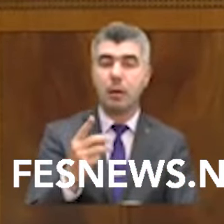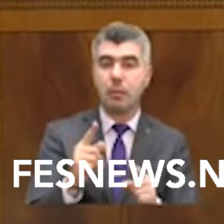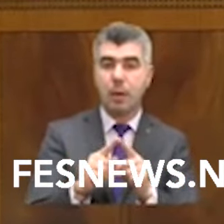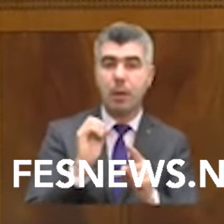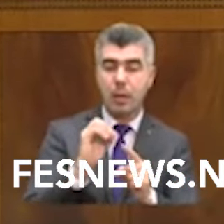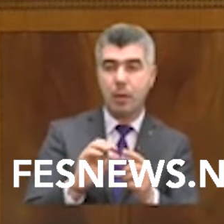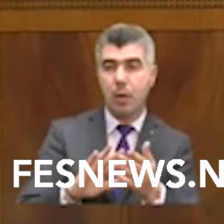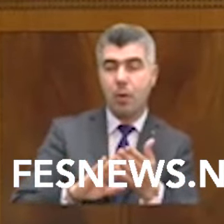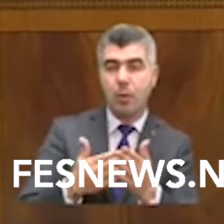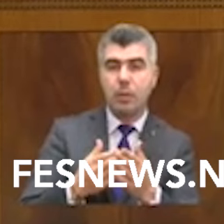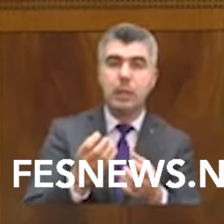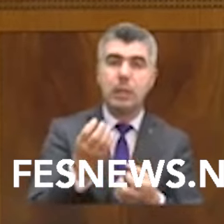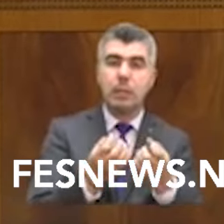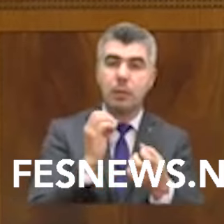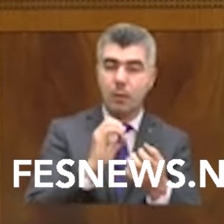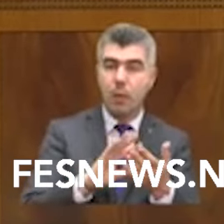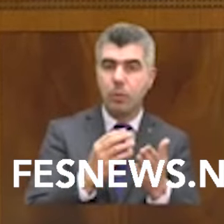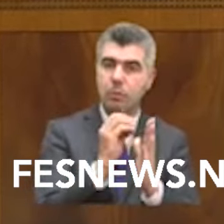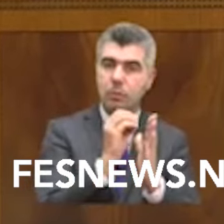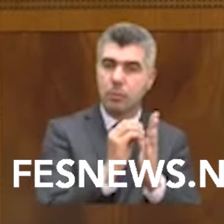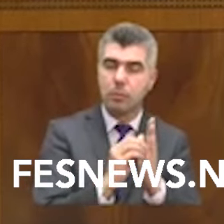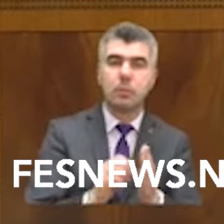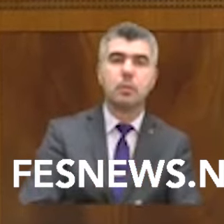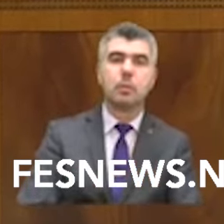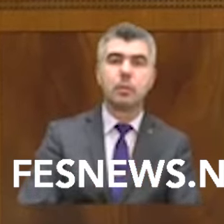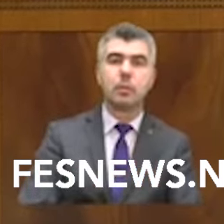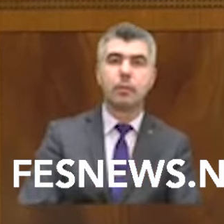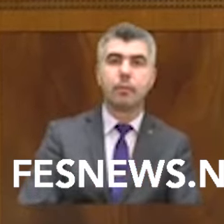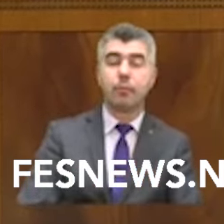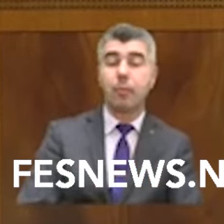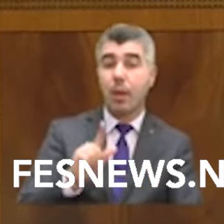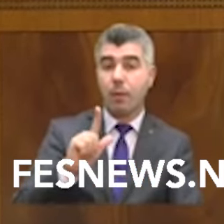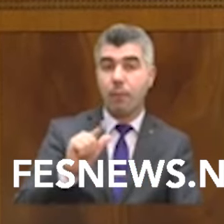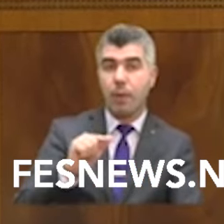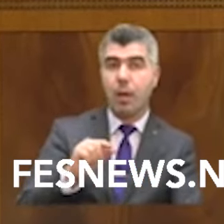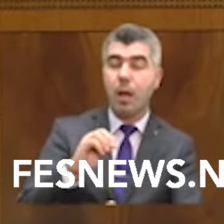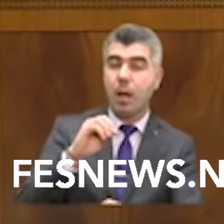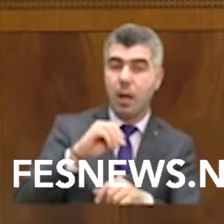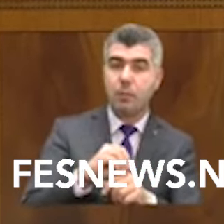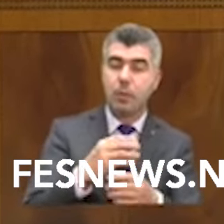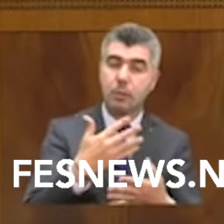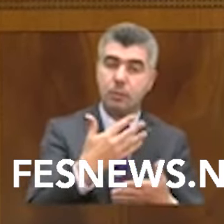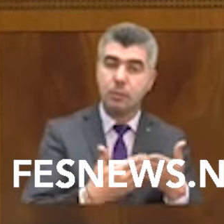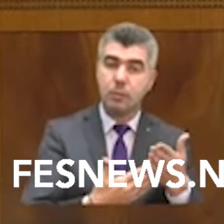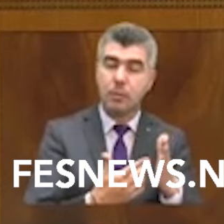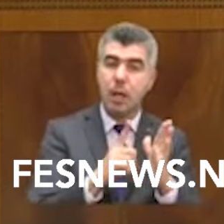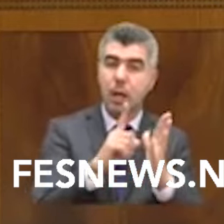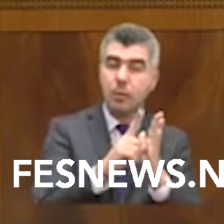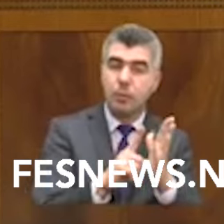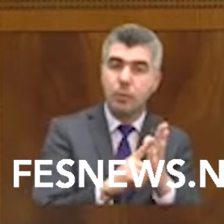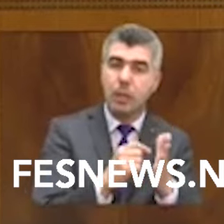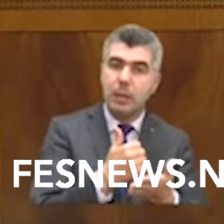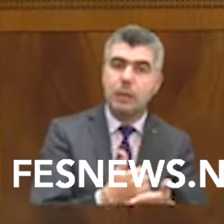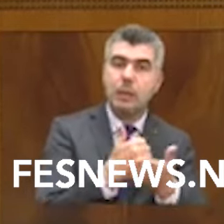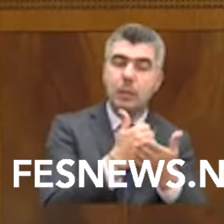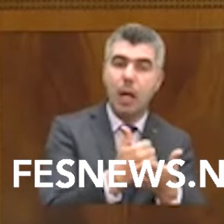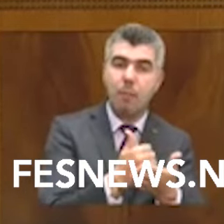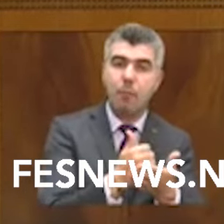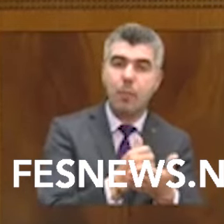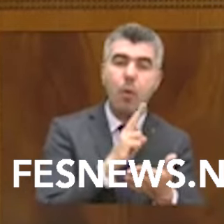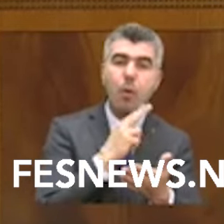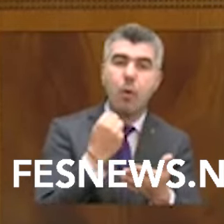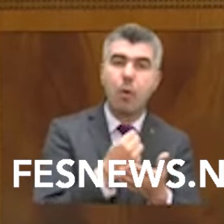صالون مطبخ وحمام. وفي هذا المشروع حددنا كذلك التركيبة المالية ودعم الدولة لهذا البرنامج حسب